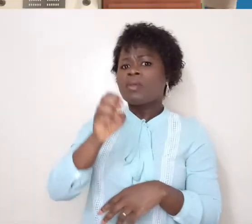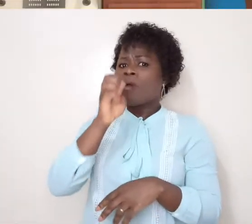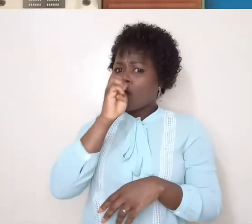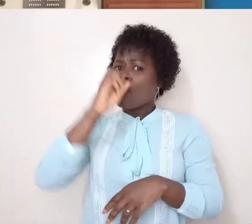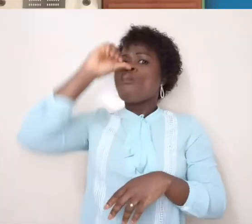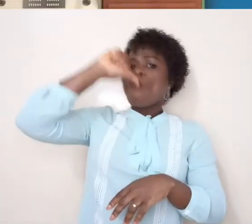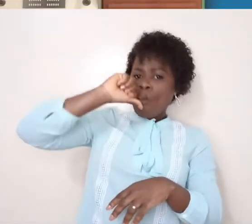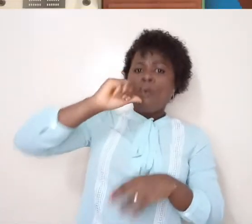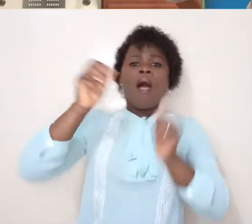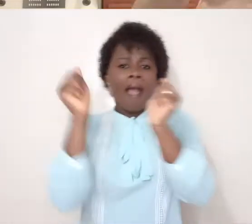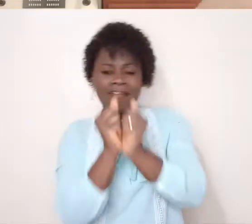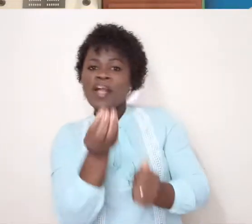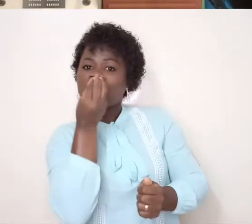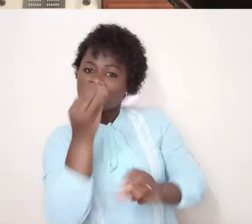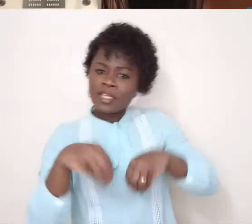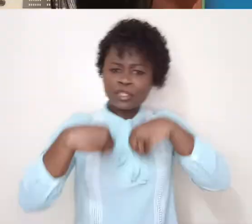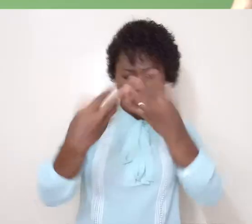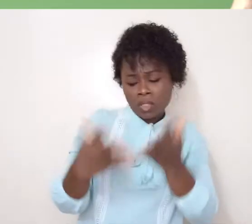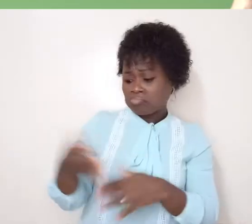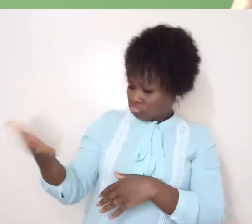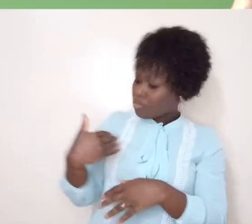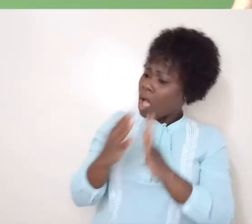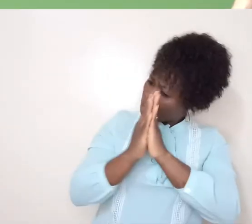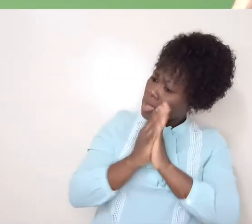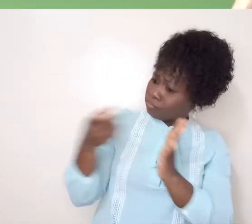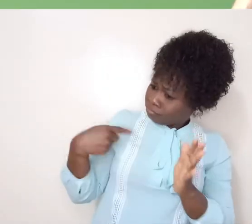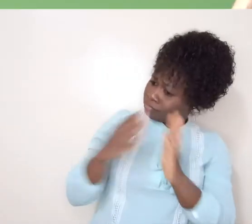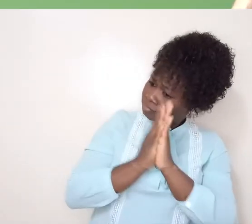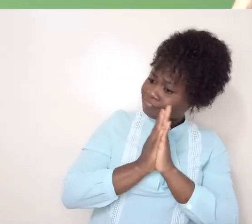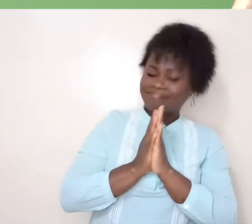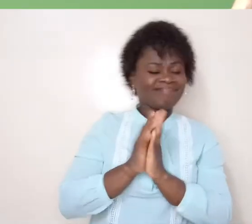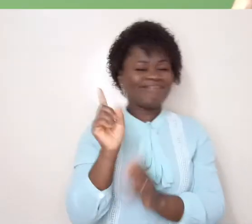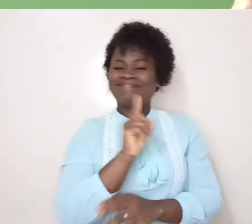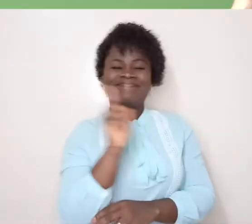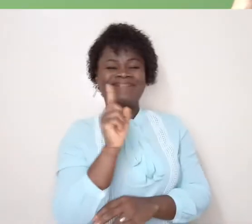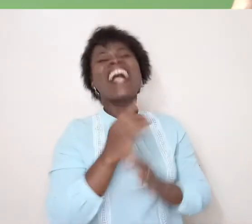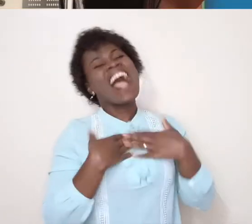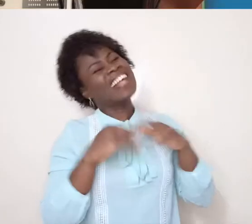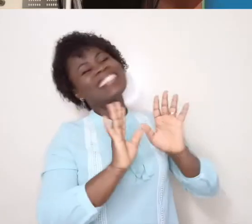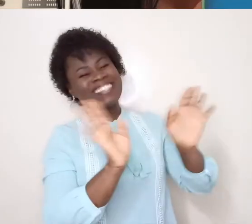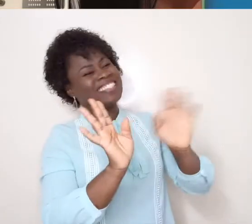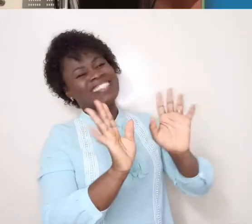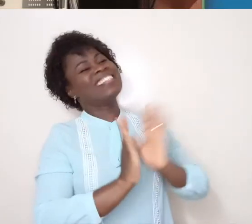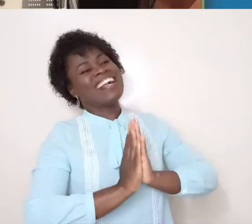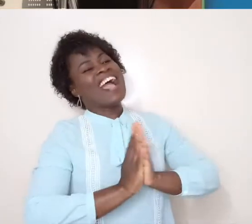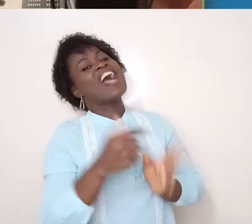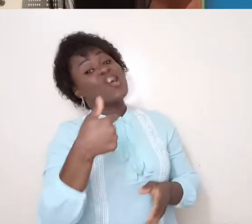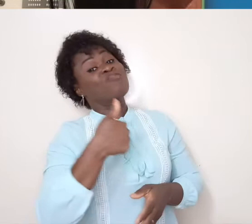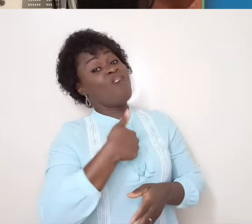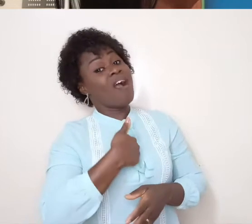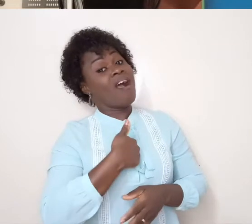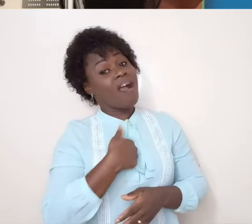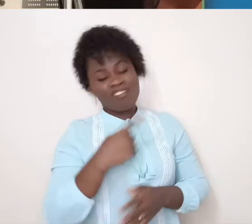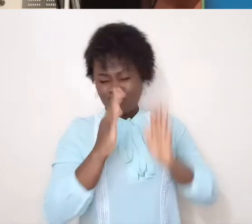et à manger et lui propose de se joindre à elle pour prier. Il refuse poliment et lui dit qu'il croit au